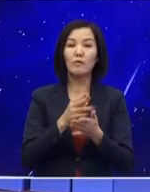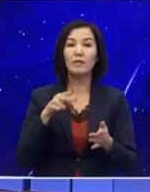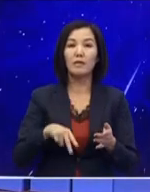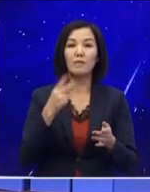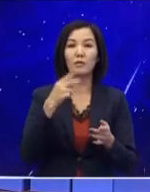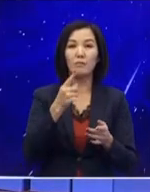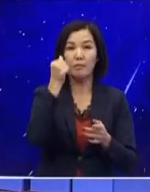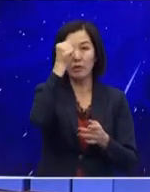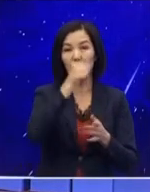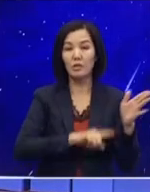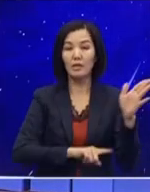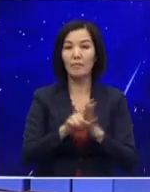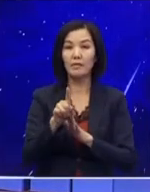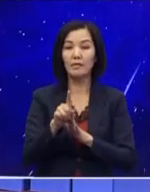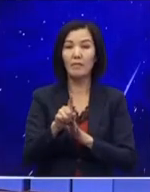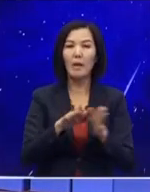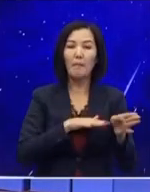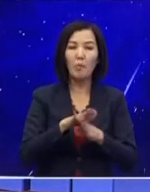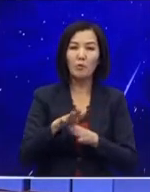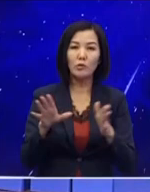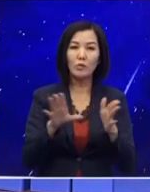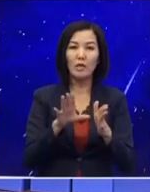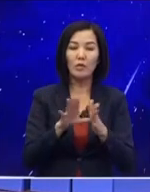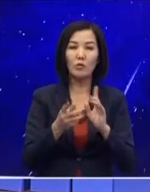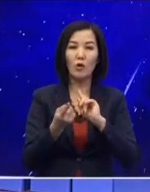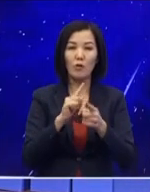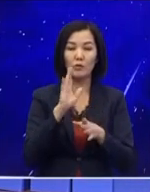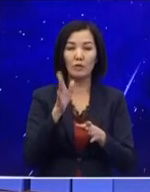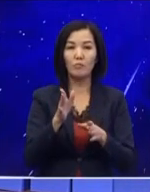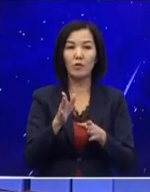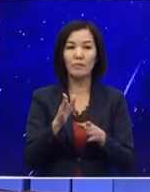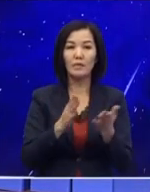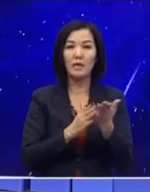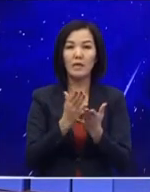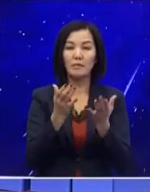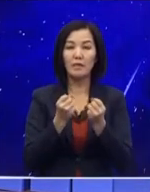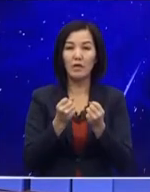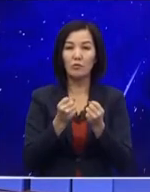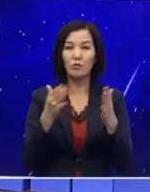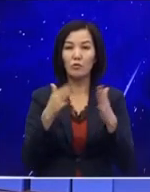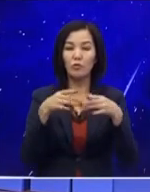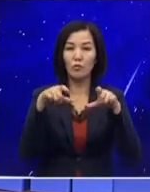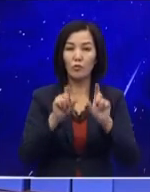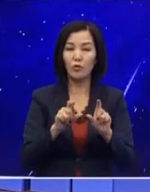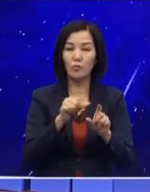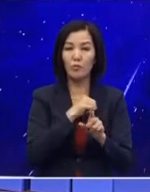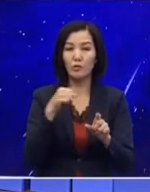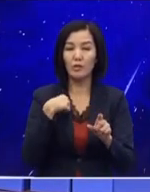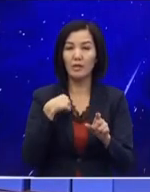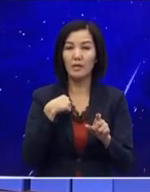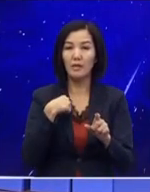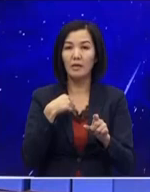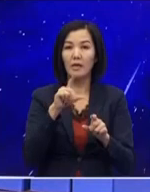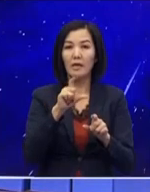бастап толықты электронды түрге өтеміз. Бұл дегеніміз қызмет алушы үйінен отырып өзінің